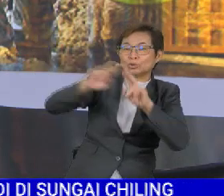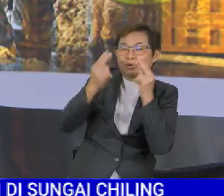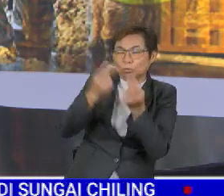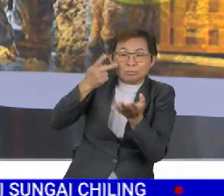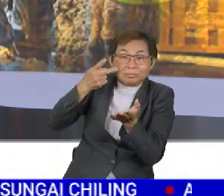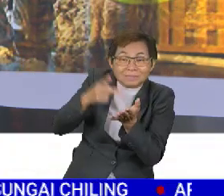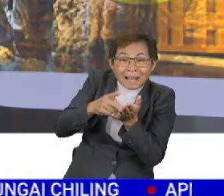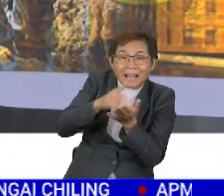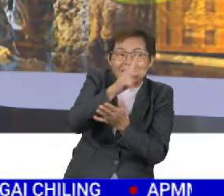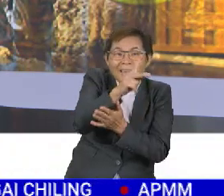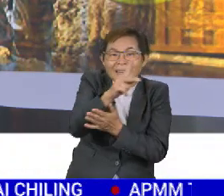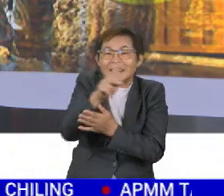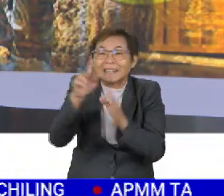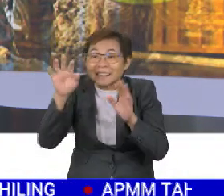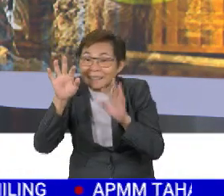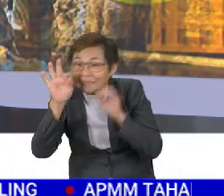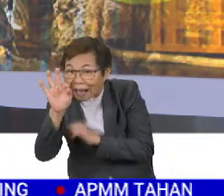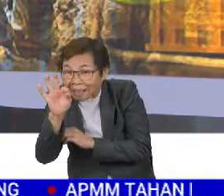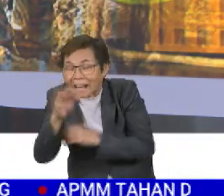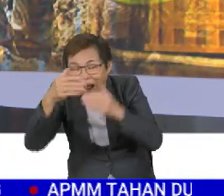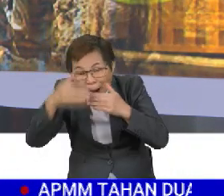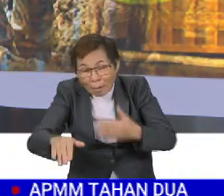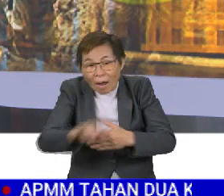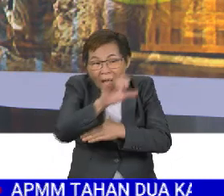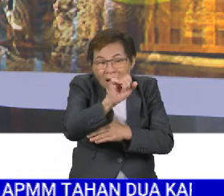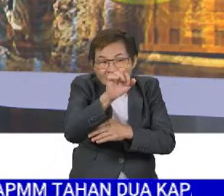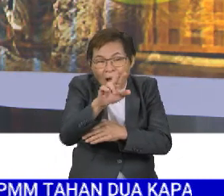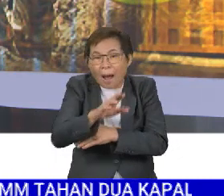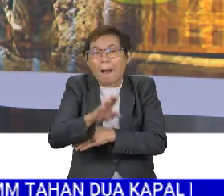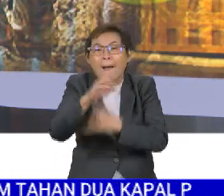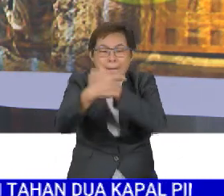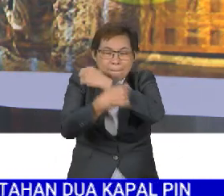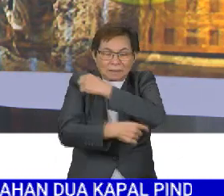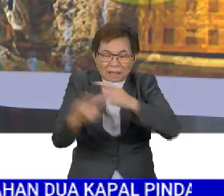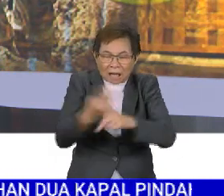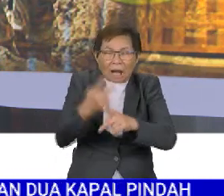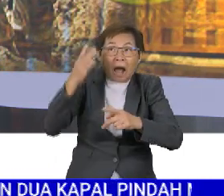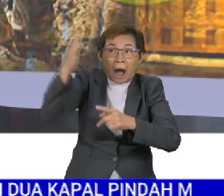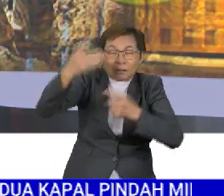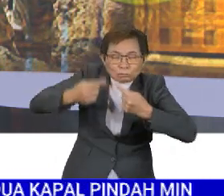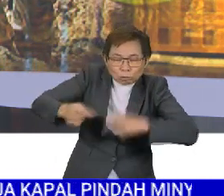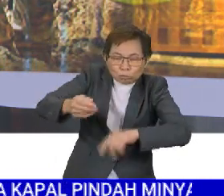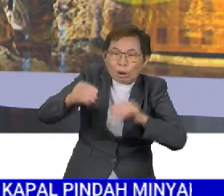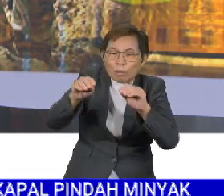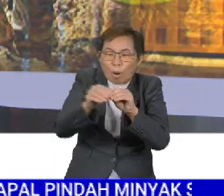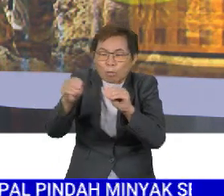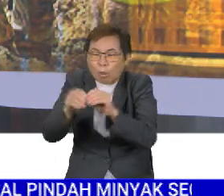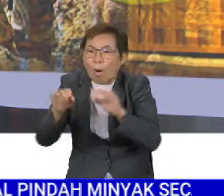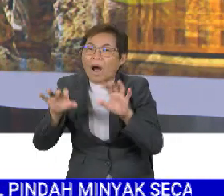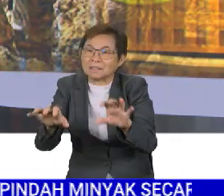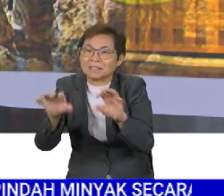pengesahan keindahan Muhammad Salmi Java so pas operasi sea di Batang kali pihaknya akan coba untuk menambah lagi bilangan